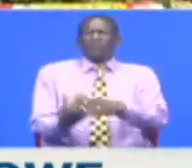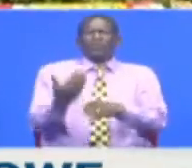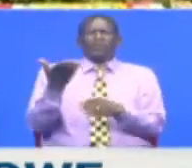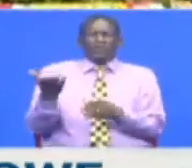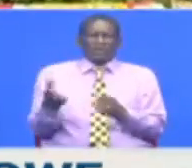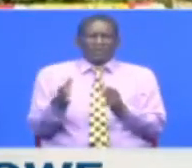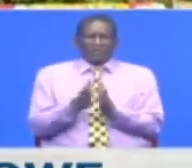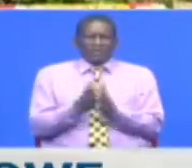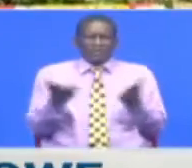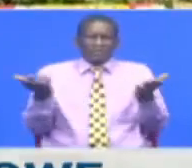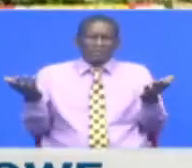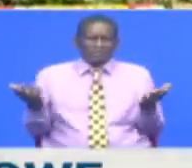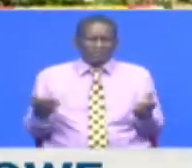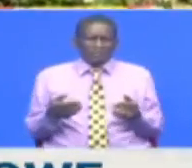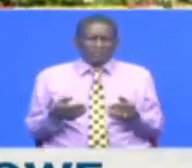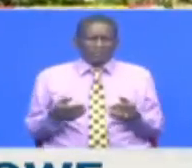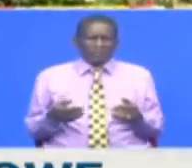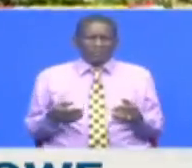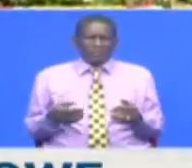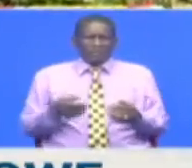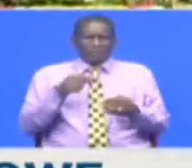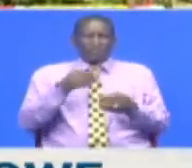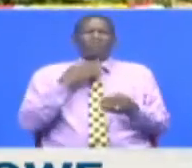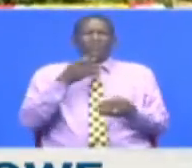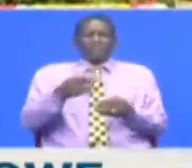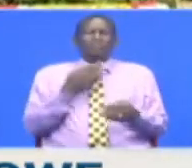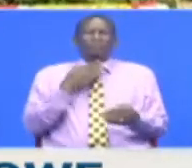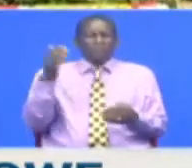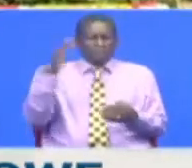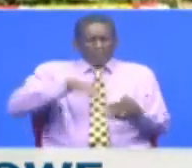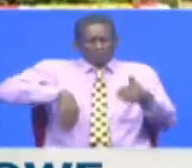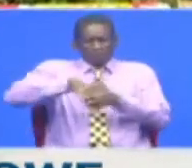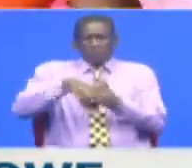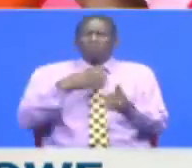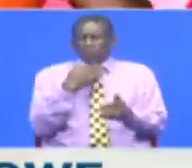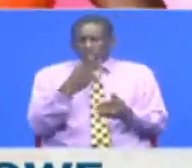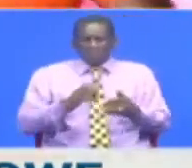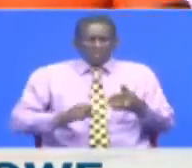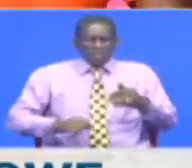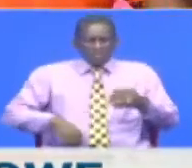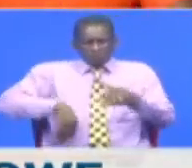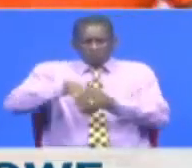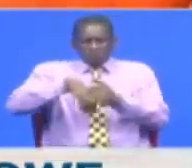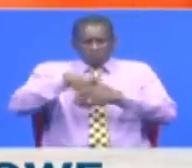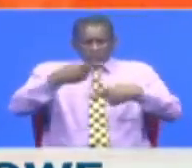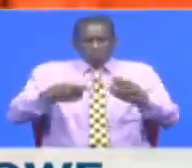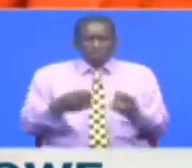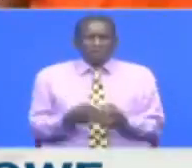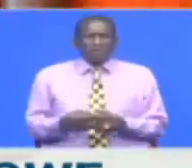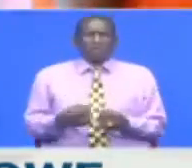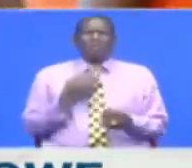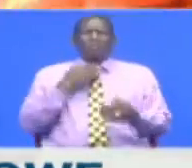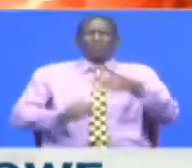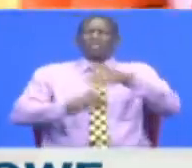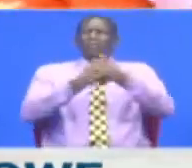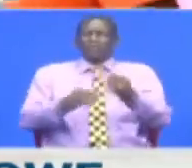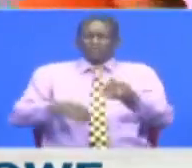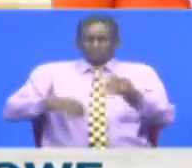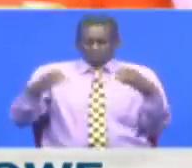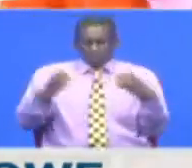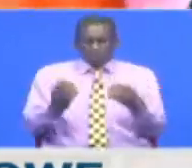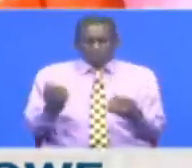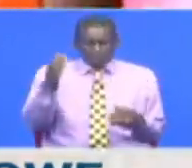na mazee hivi ndio tunataka. Tunataka kurudi ball. Tunataka kuwa na ball, tunataka kuwa fan pia tukoe the 12th player unajua? You know my player wanataka,